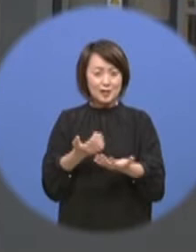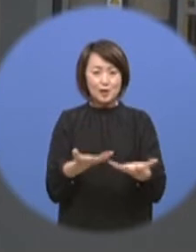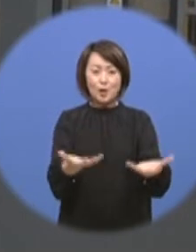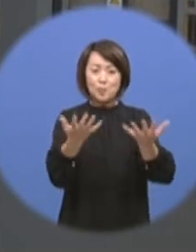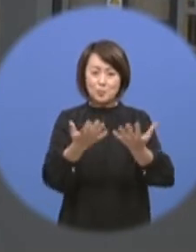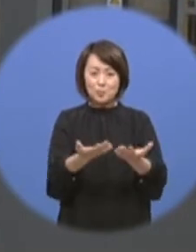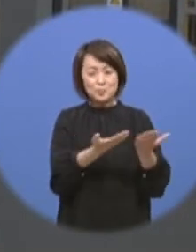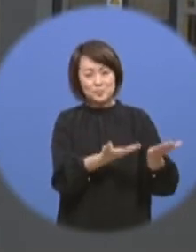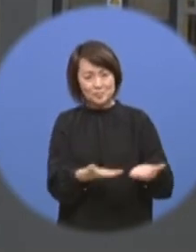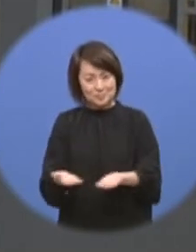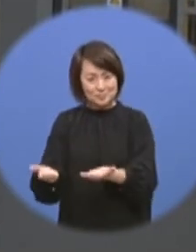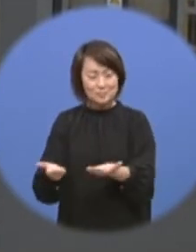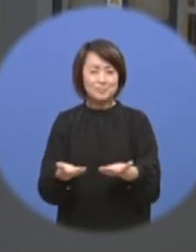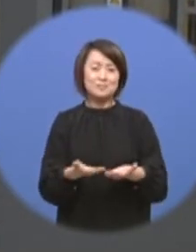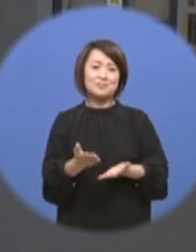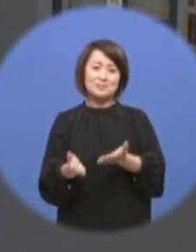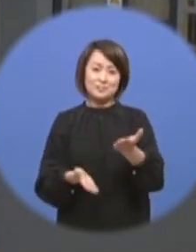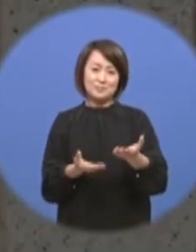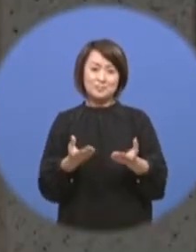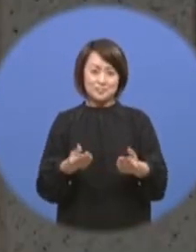出迎えました